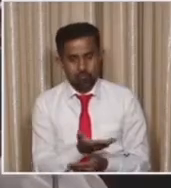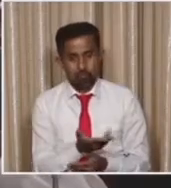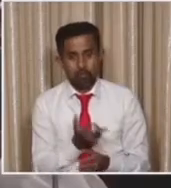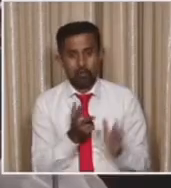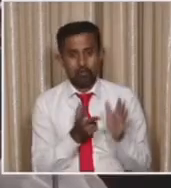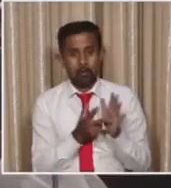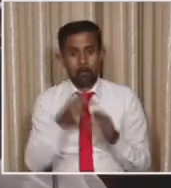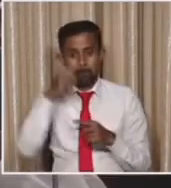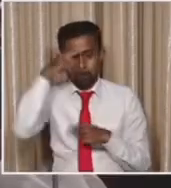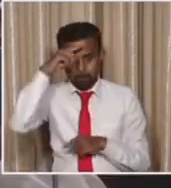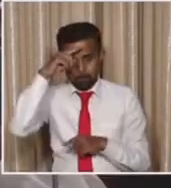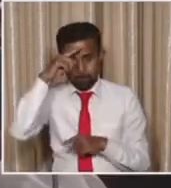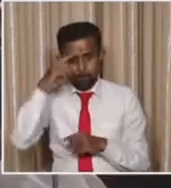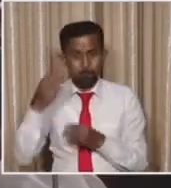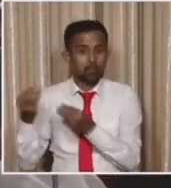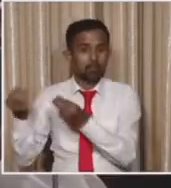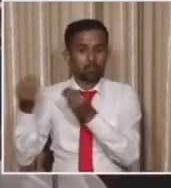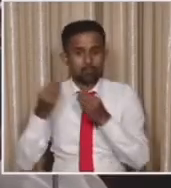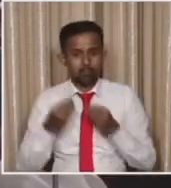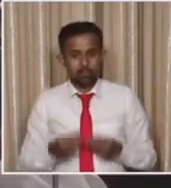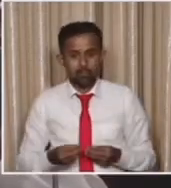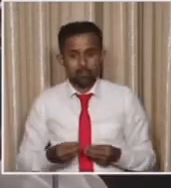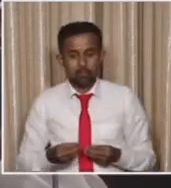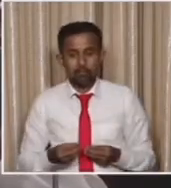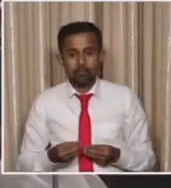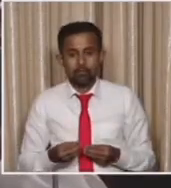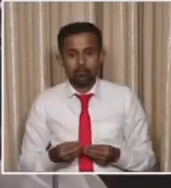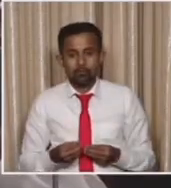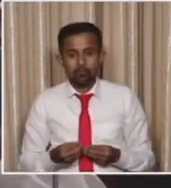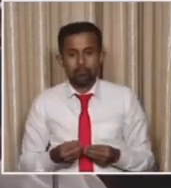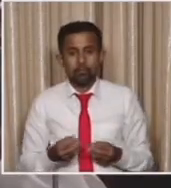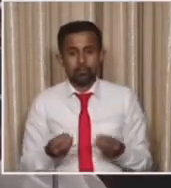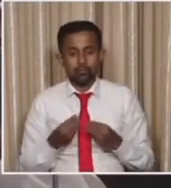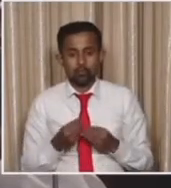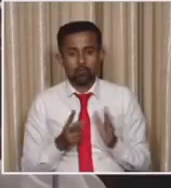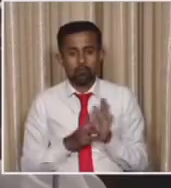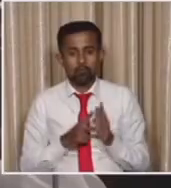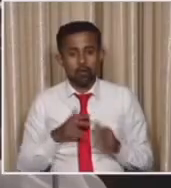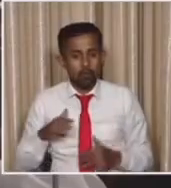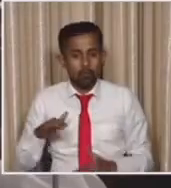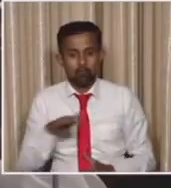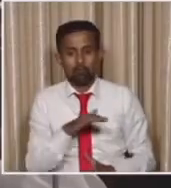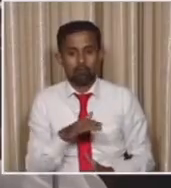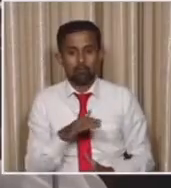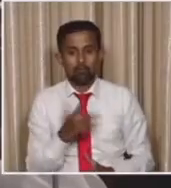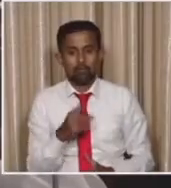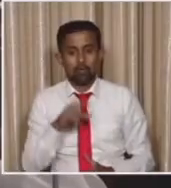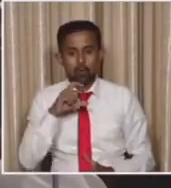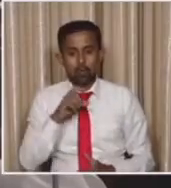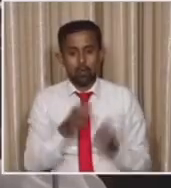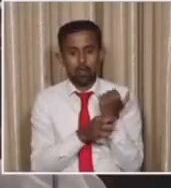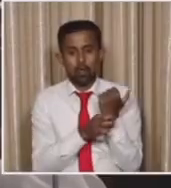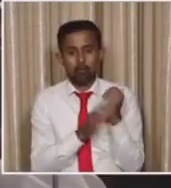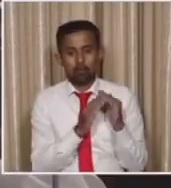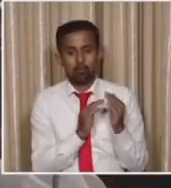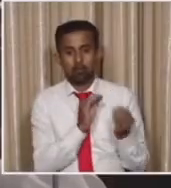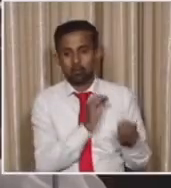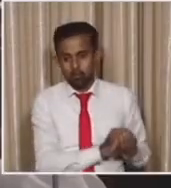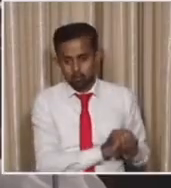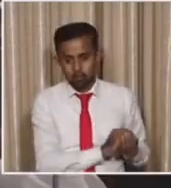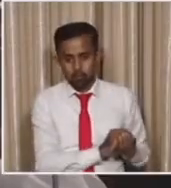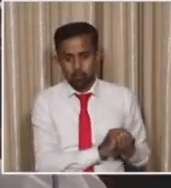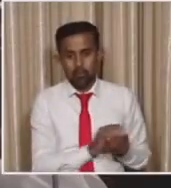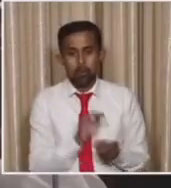වල්ලිපුරම් බුදු පිළිමේ නැවත අපේ රටට ගෙනල්ලා මේක එක්ක ඒ හම්බෙච්ච වල්ලිපුරම් ප්‍රදේශයේ එහෙම නැත්නම් කොළඹ අඩුගානේ කෞතුකාගාරයවත් තැන්පත් කරලා